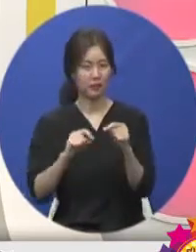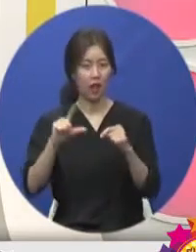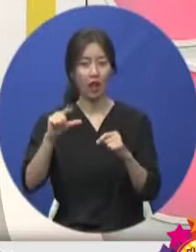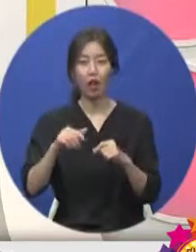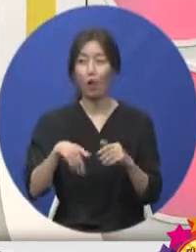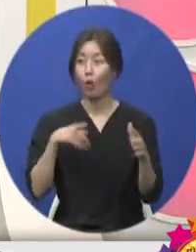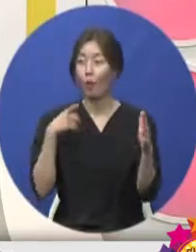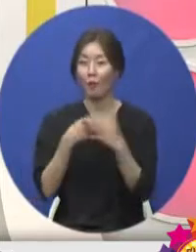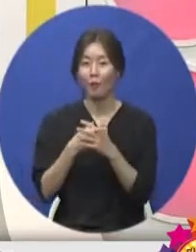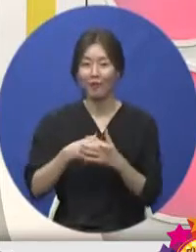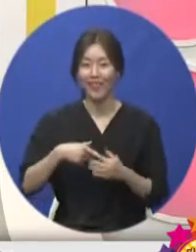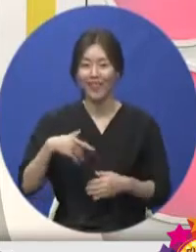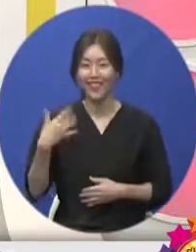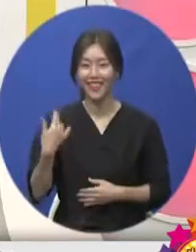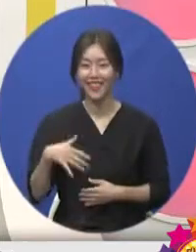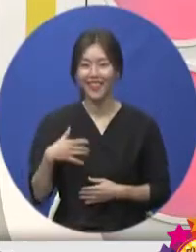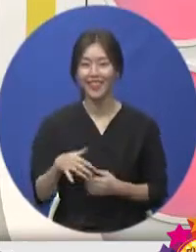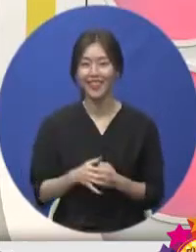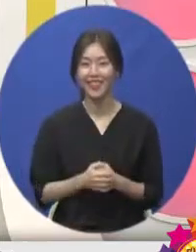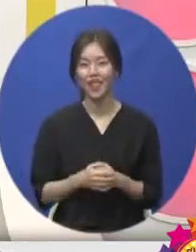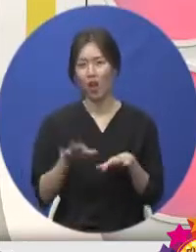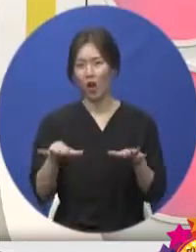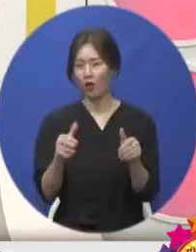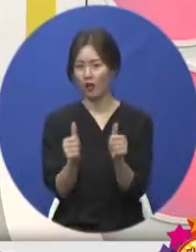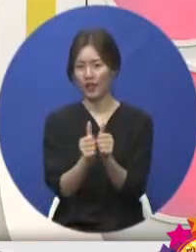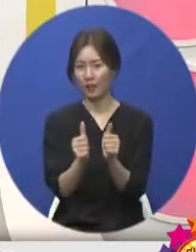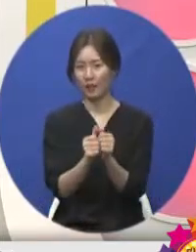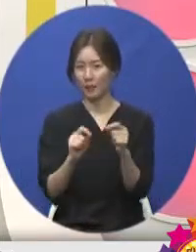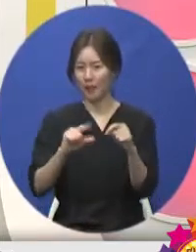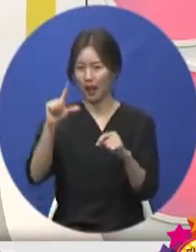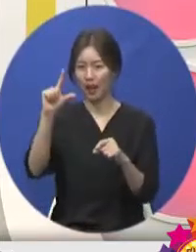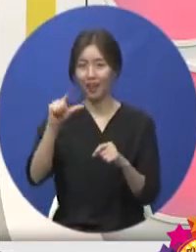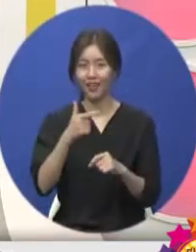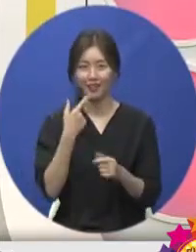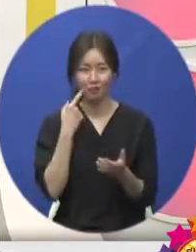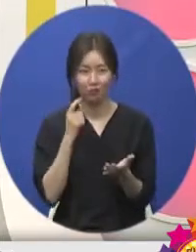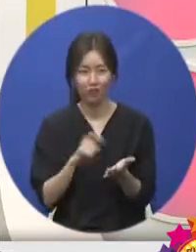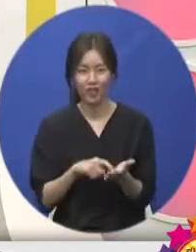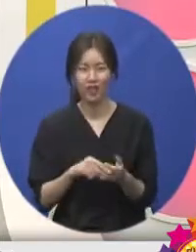알았어요? 느낌으로 딱 그러잖아요. 느낌으로 오늘 남자분이 훨 많은 것 같아. 너무 쉬웠죠,